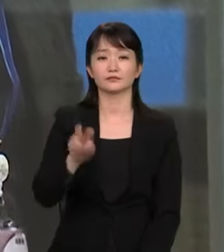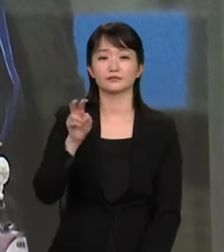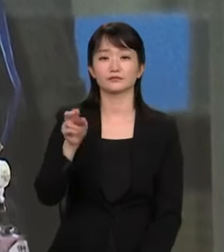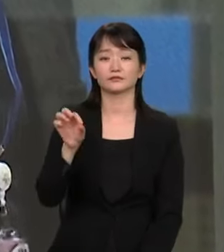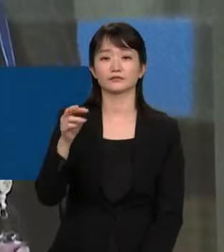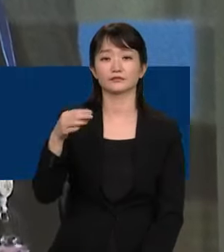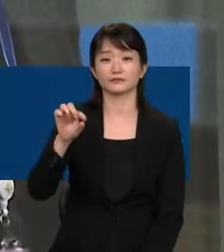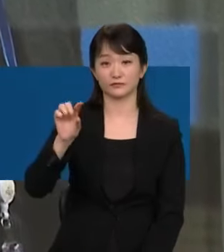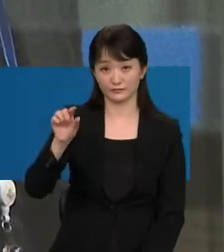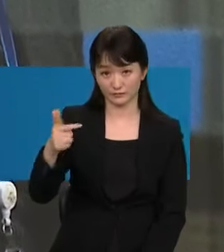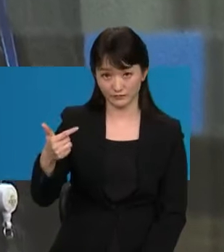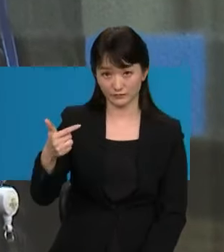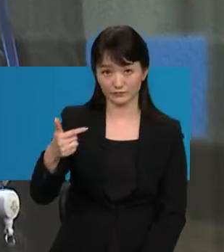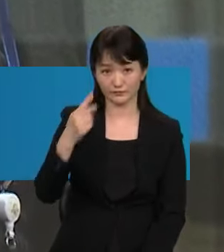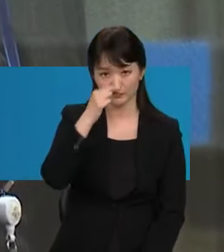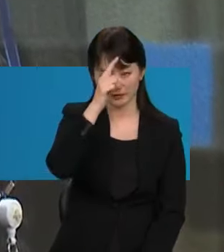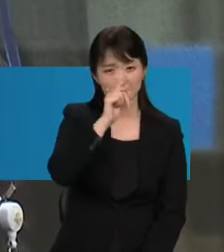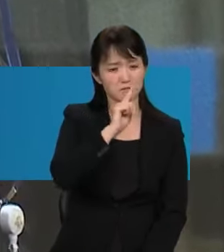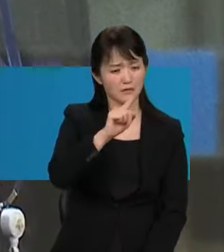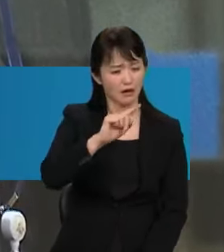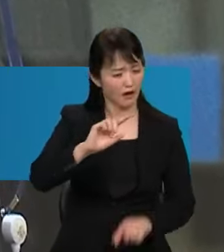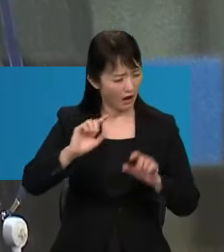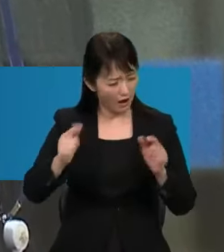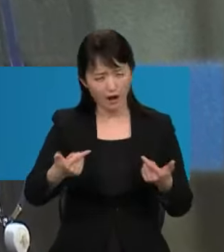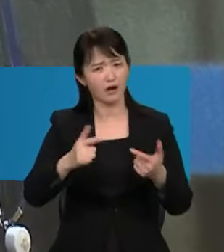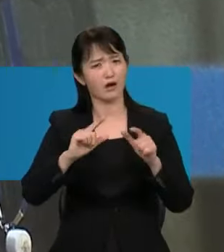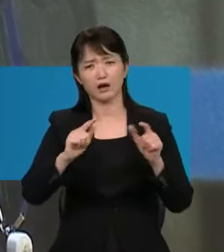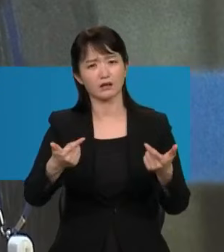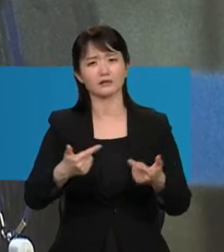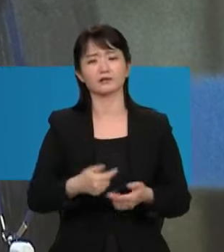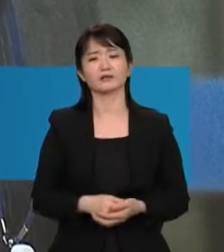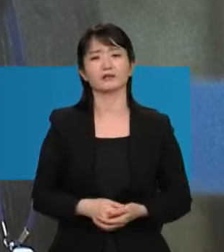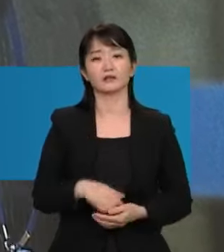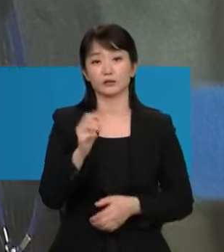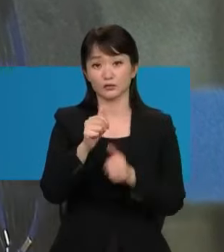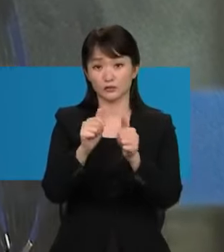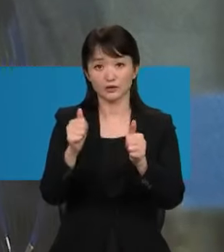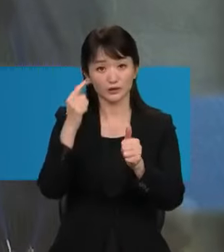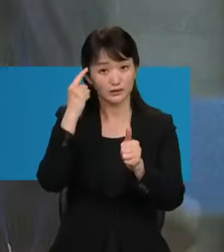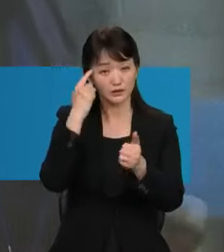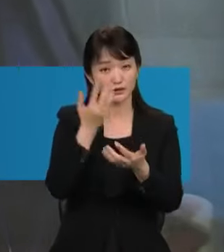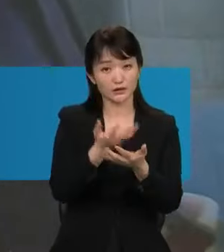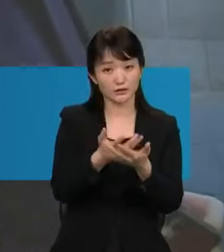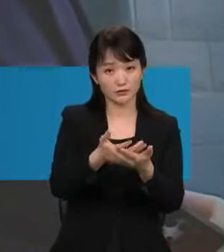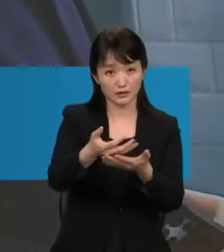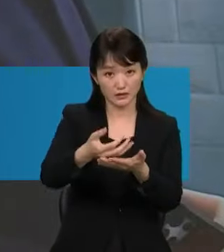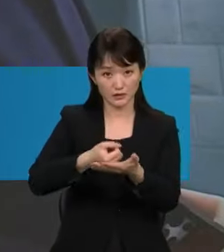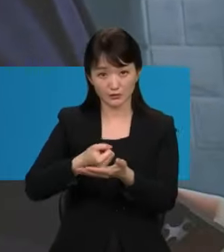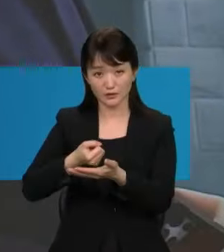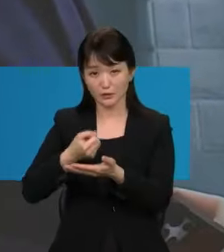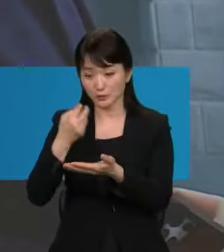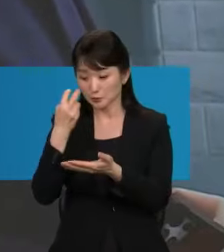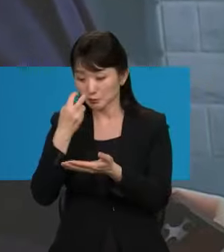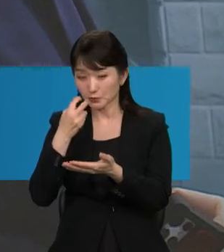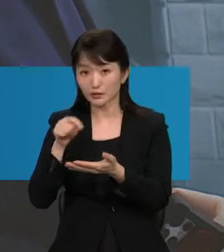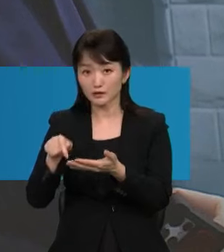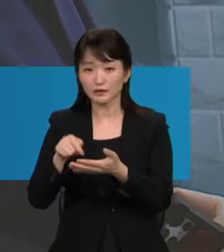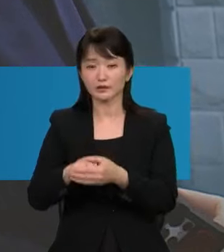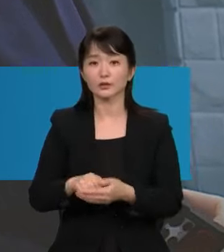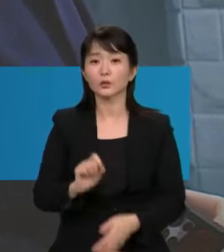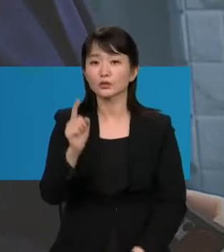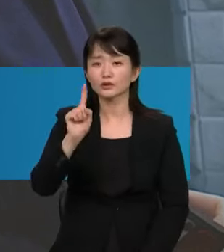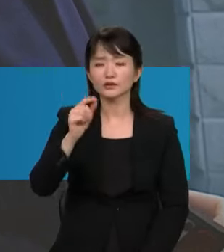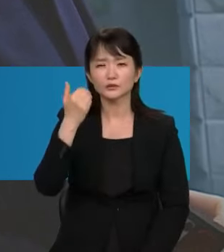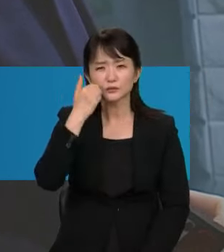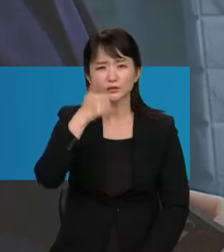명태균 씨는 이런 검찰의 논리를 강하게 반박하고 있습니다. 저희가 변호인 의견서를 입수해 보니 이 모든 건 강혜경 씨